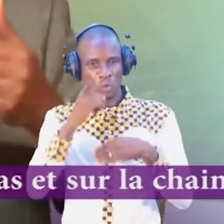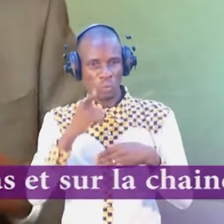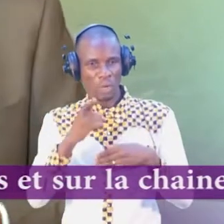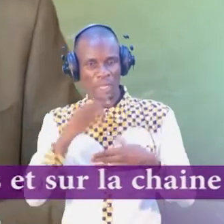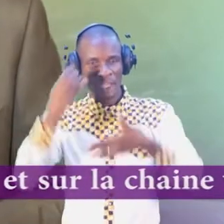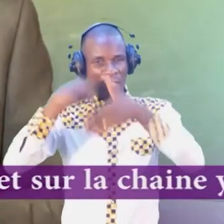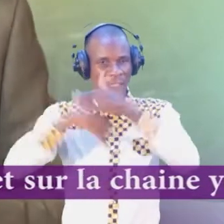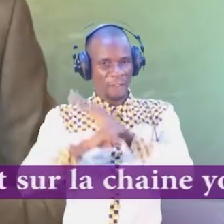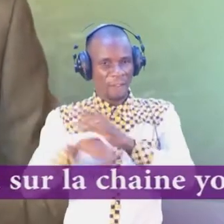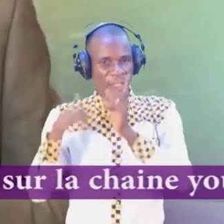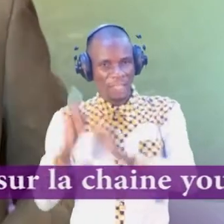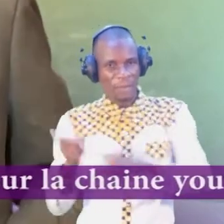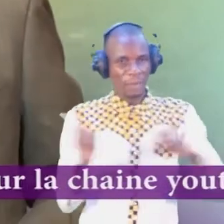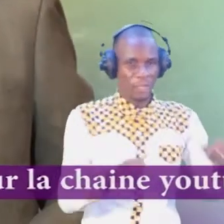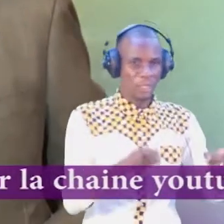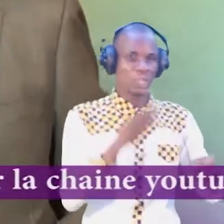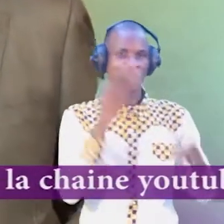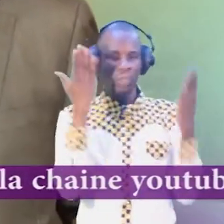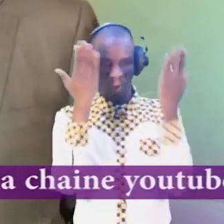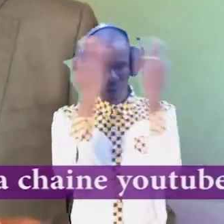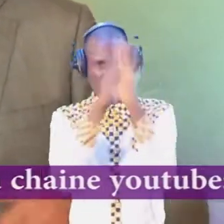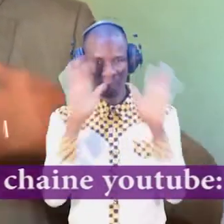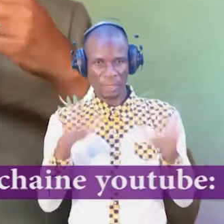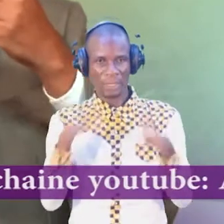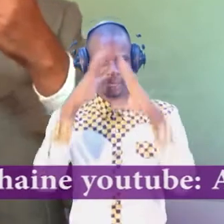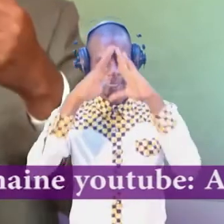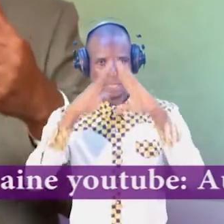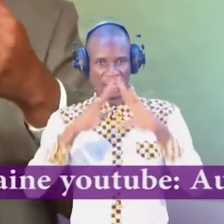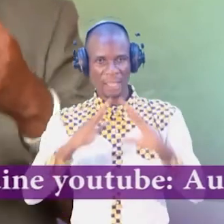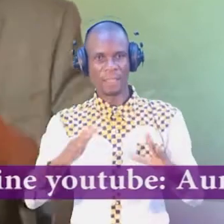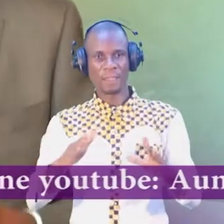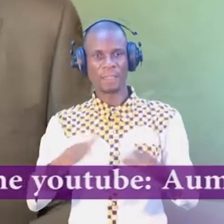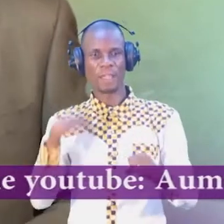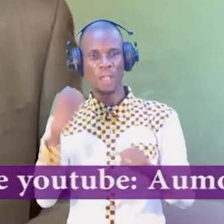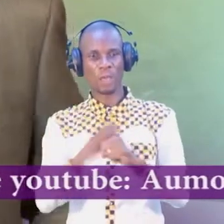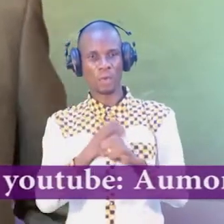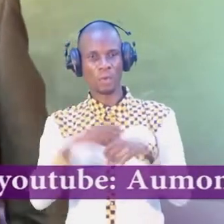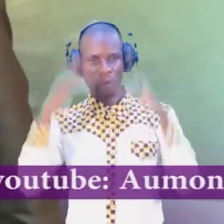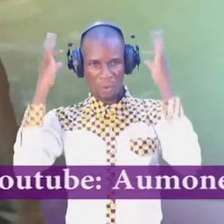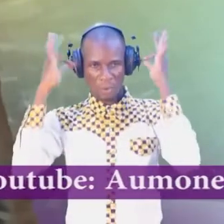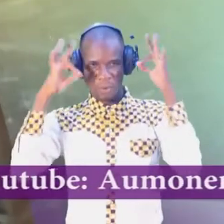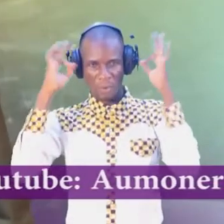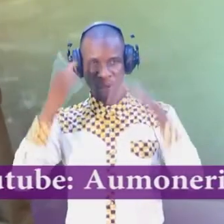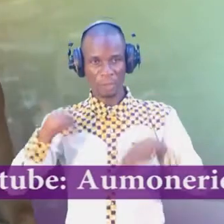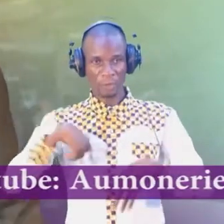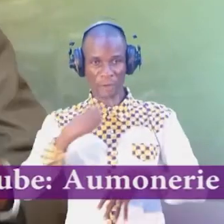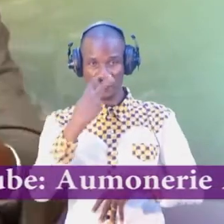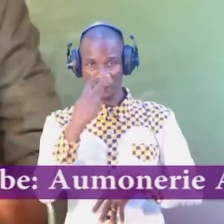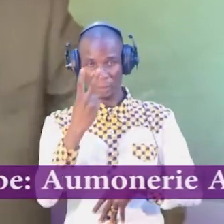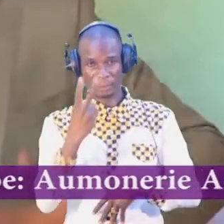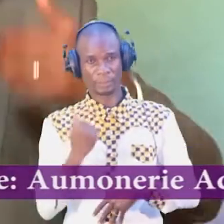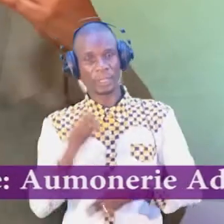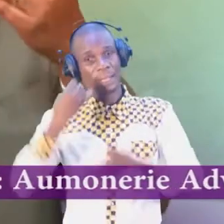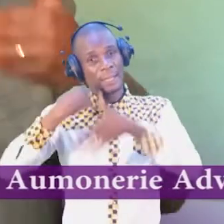nalingi sikoyo kosala mokano na yo, nasengi ete yo osala mokano na ngai. Elenge koloba ete osala mobeko na ngai